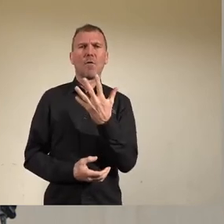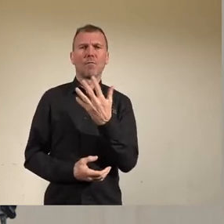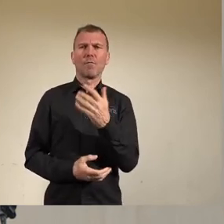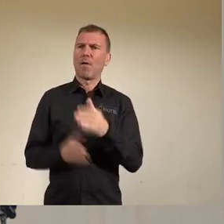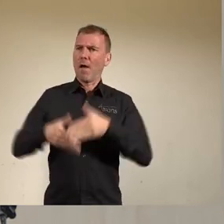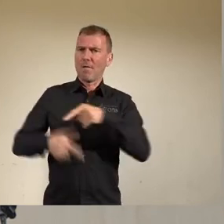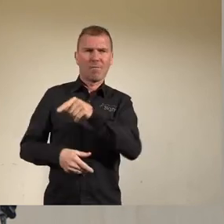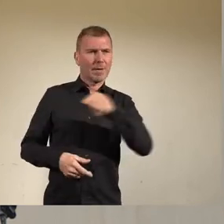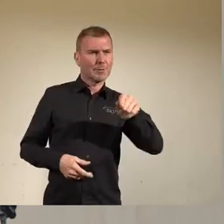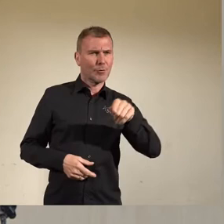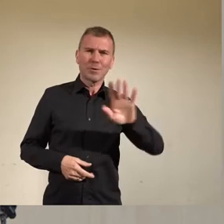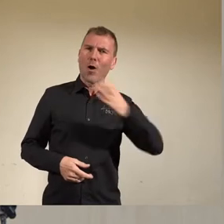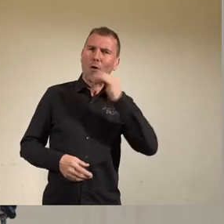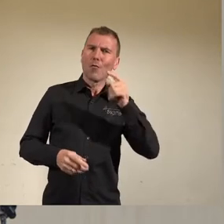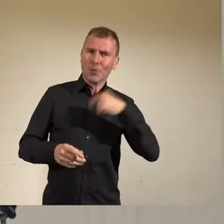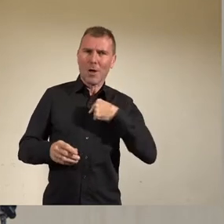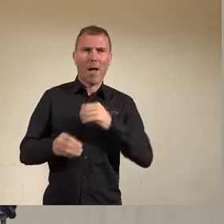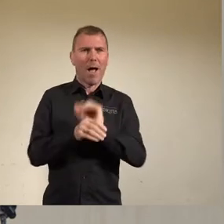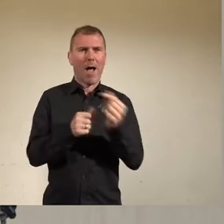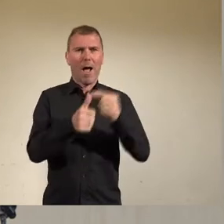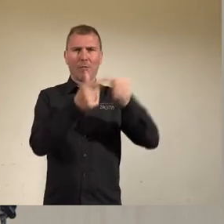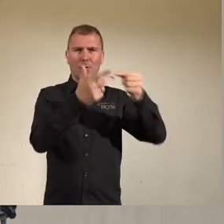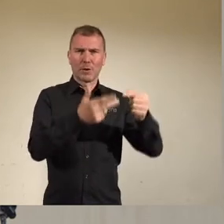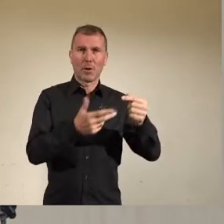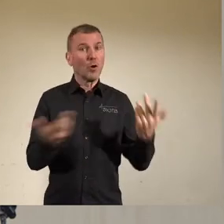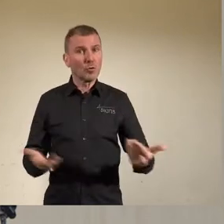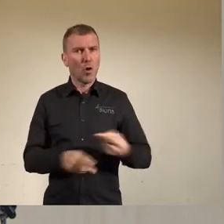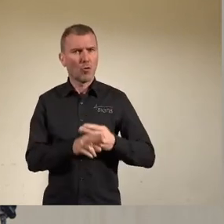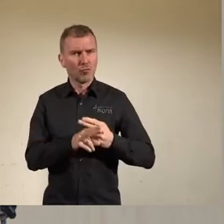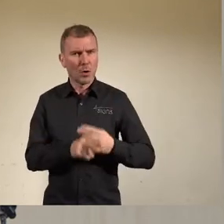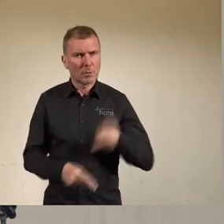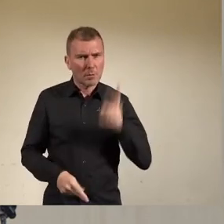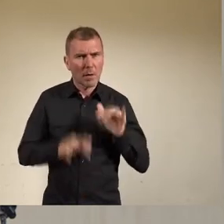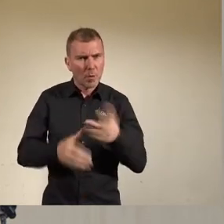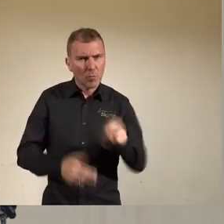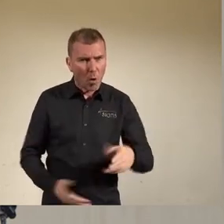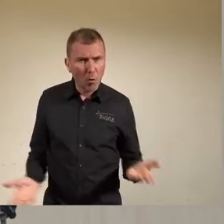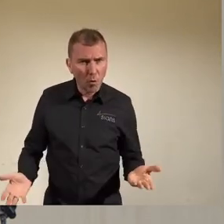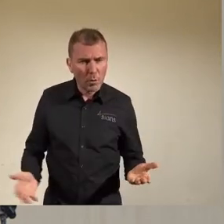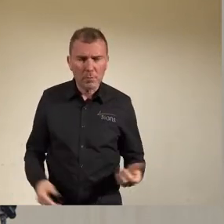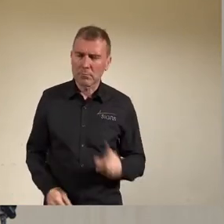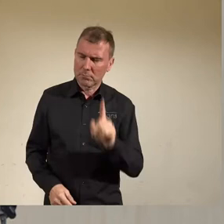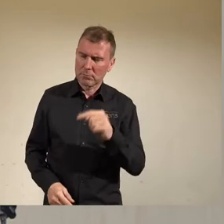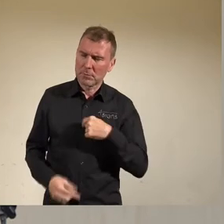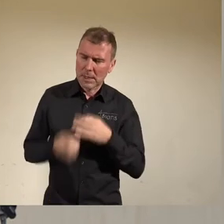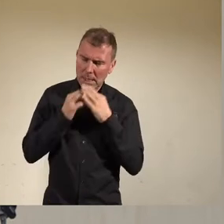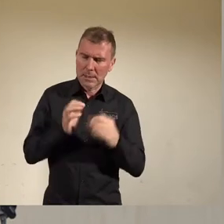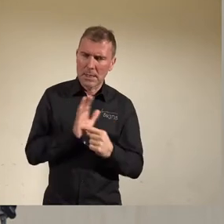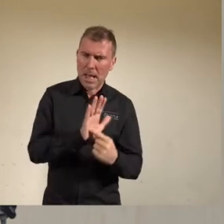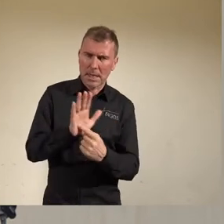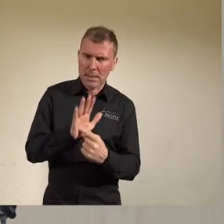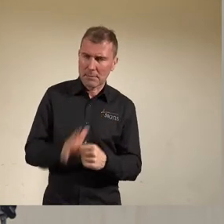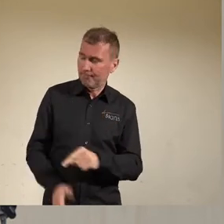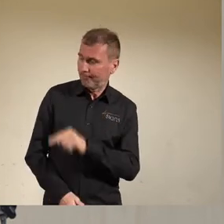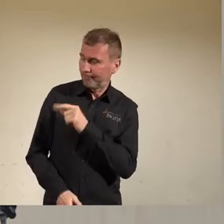erfüllt werden. Und so sollen Schulden in Höhe von rund 200 Millionen Euro gemacht werden. Lassen Sie mich ins Detail gehen. Sie,